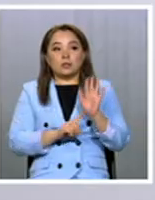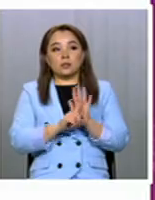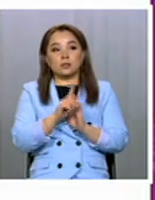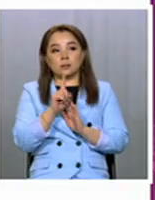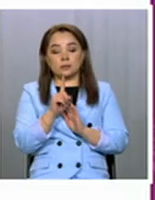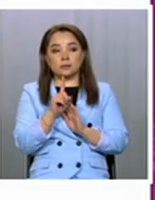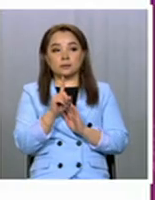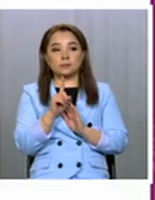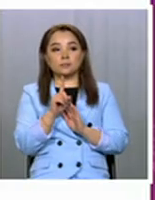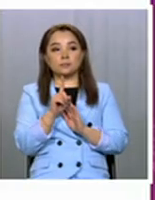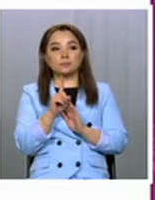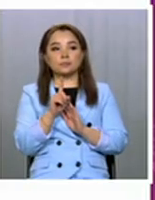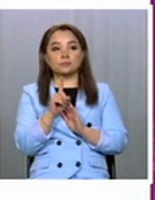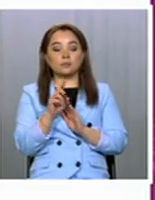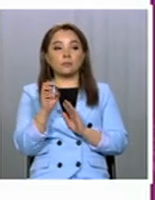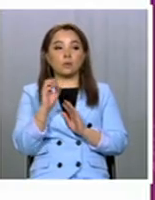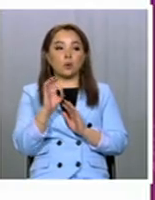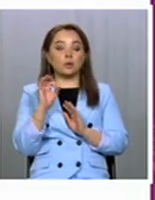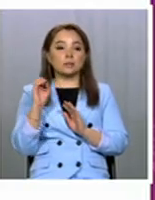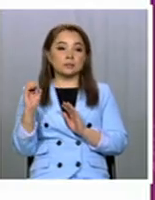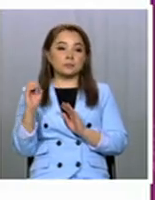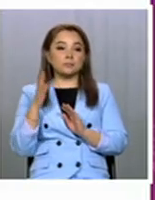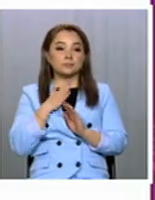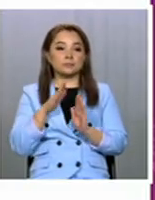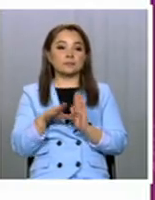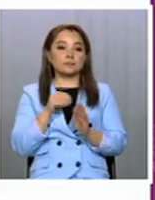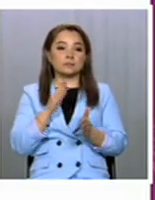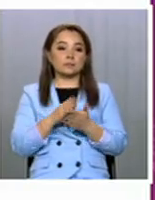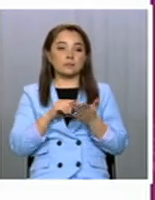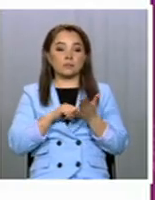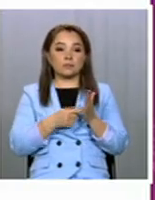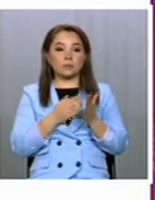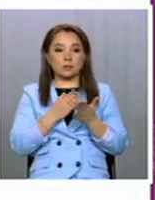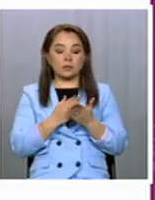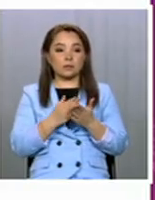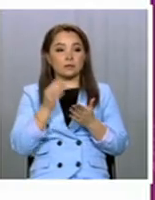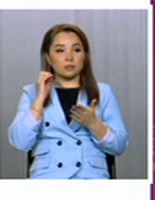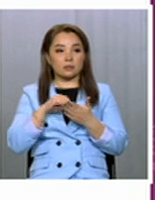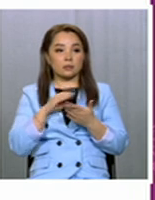деп аталады. ОЕ жаңағы біздің таңдап алған кесіндіміз бірлік кесінді болады.